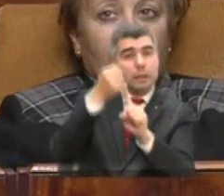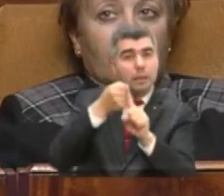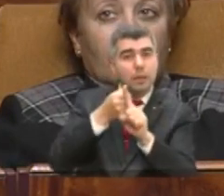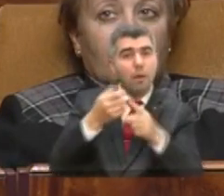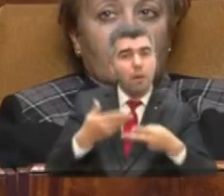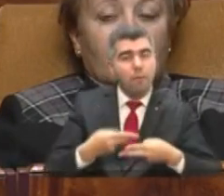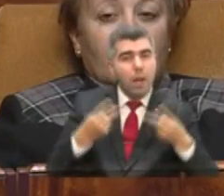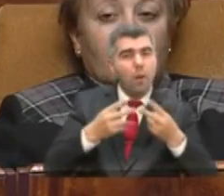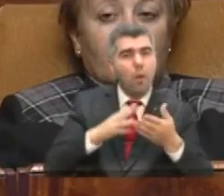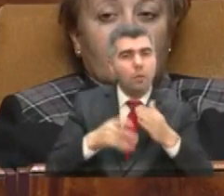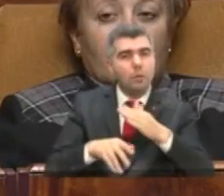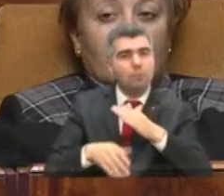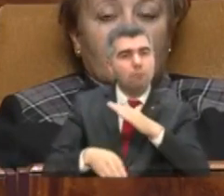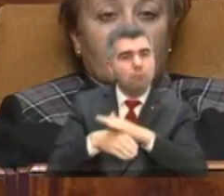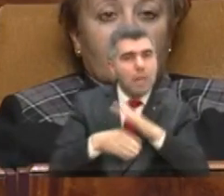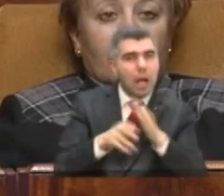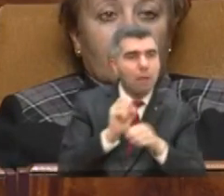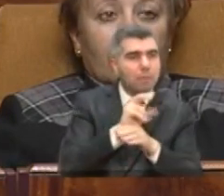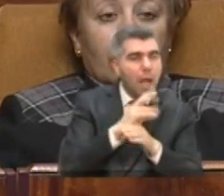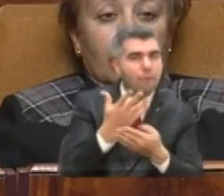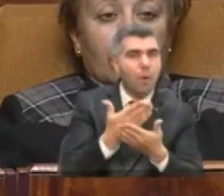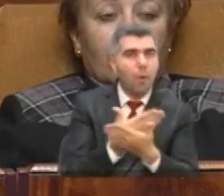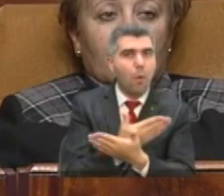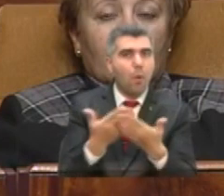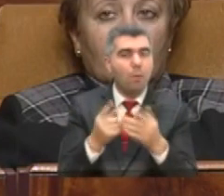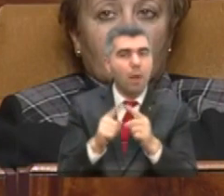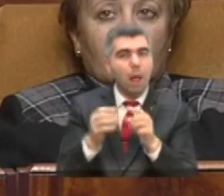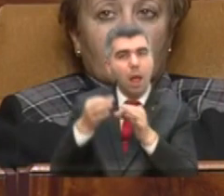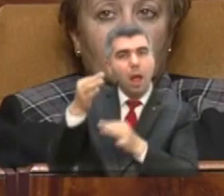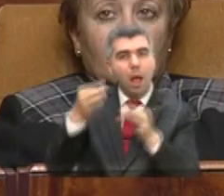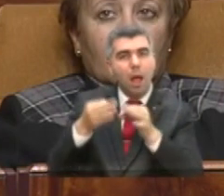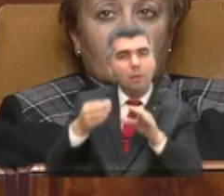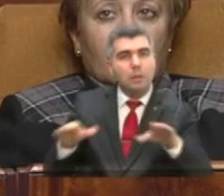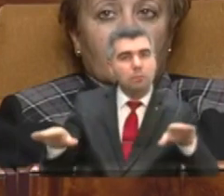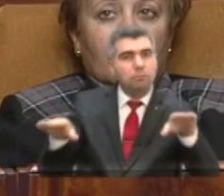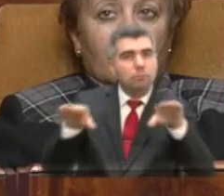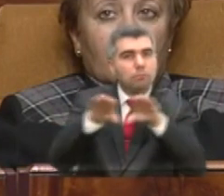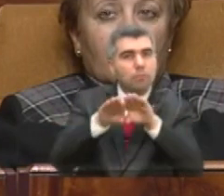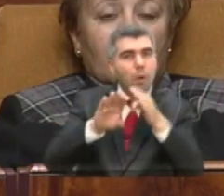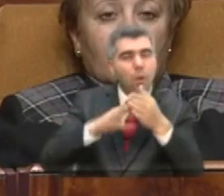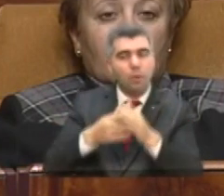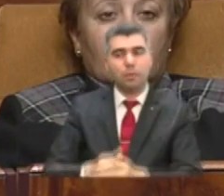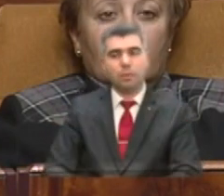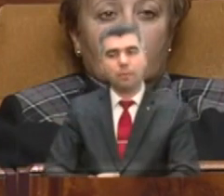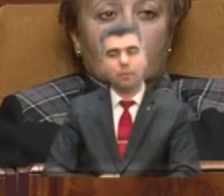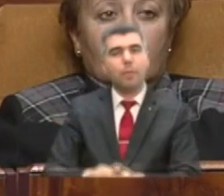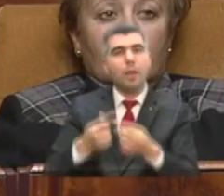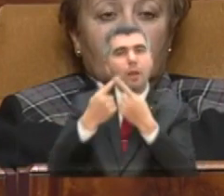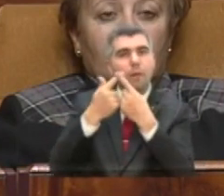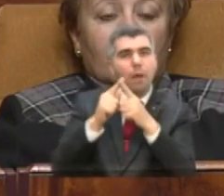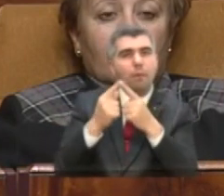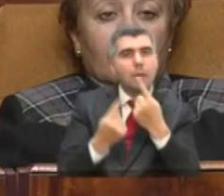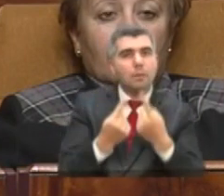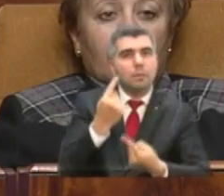على أساس مقاربة ناجعة تضمن العدل والإنصاف للمهاجرين من جهة، وتحصين البلاد من جهة